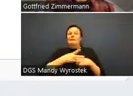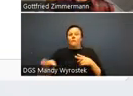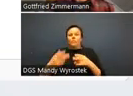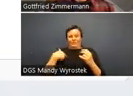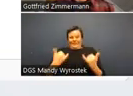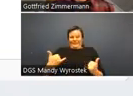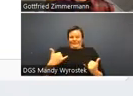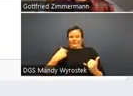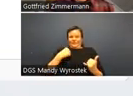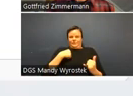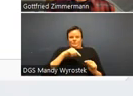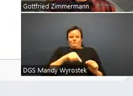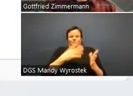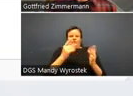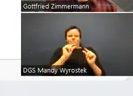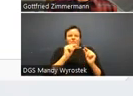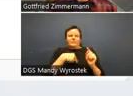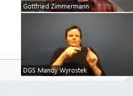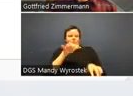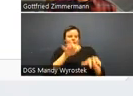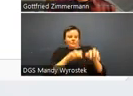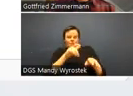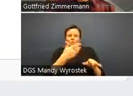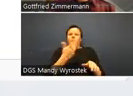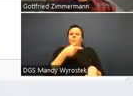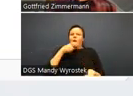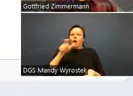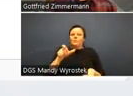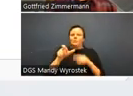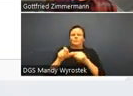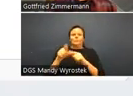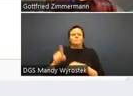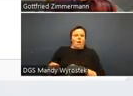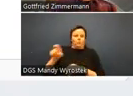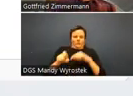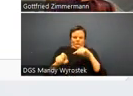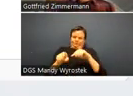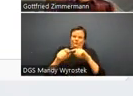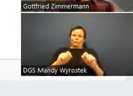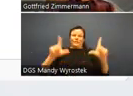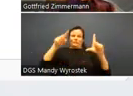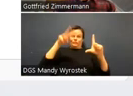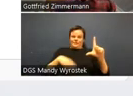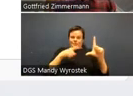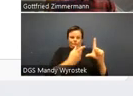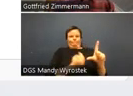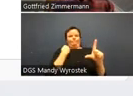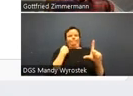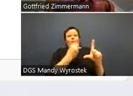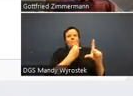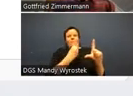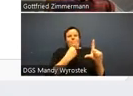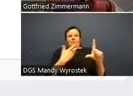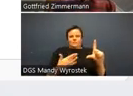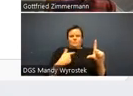befinde und was ich gemacht habe. Ich kann also das ganze Dokument damit lesen. Und ich zeige das jetzt eben gerade am Beispiel